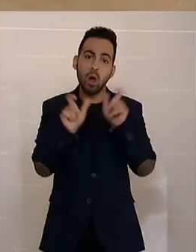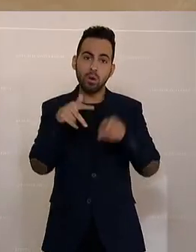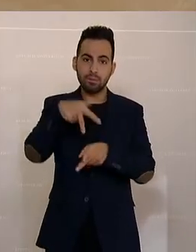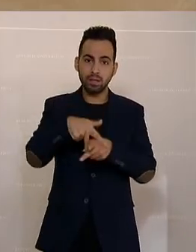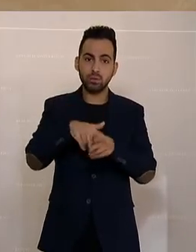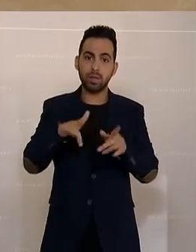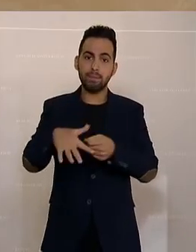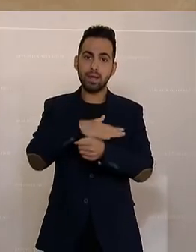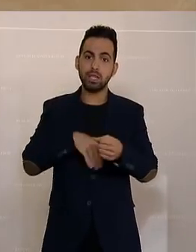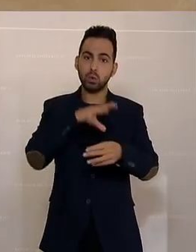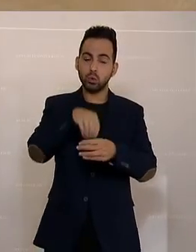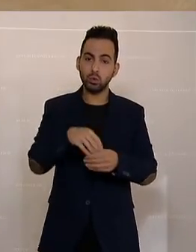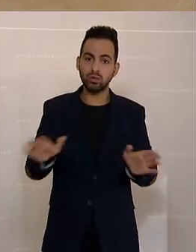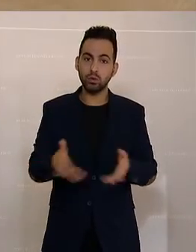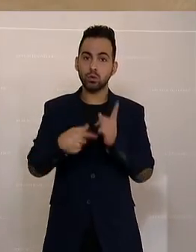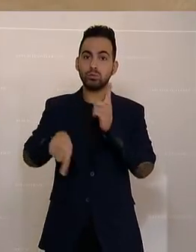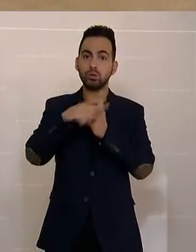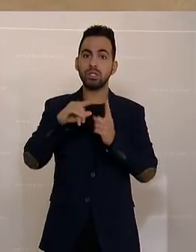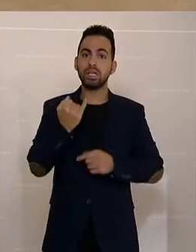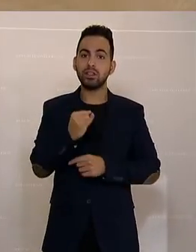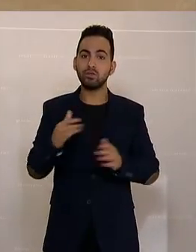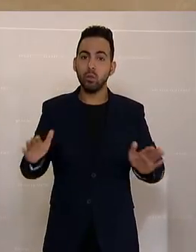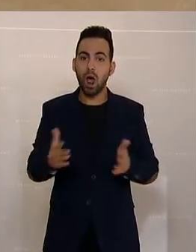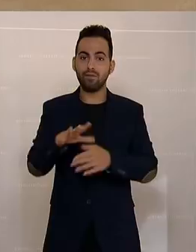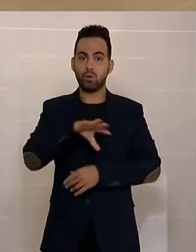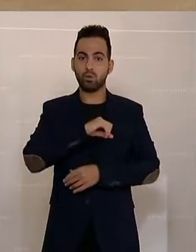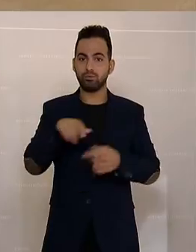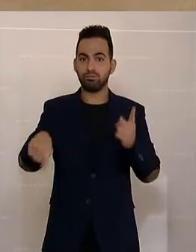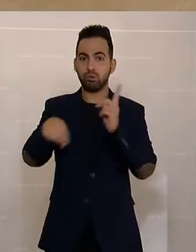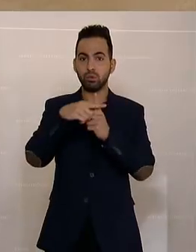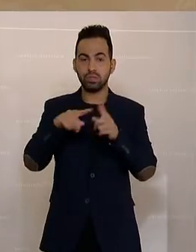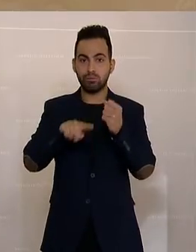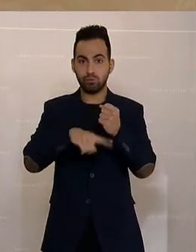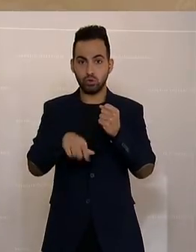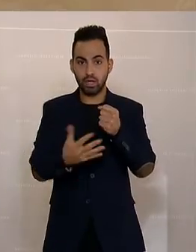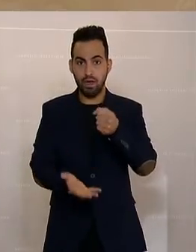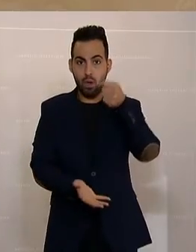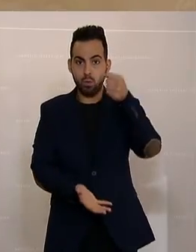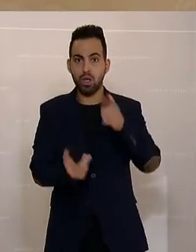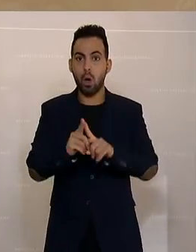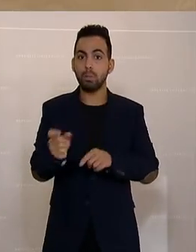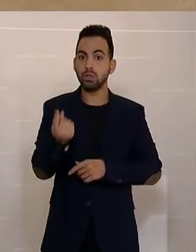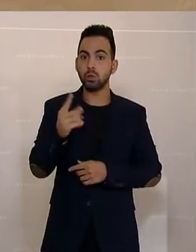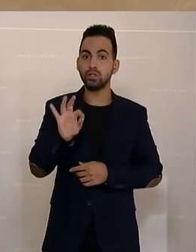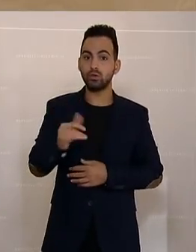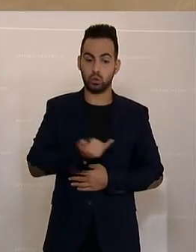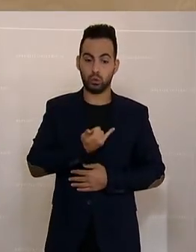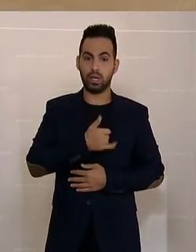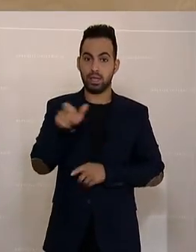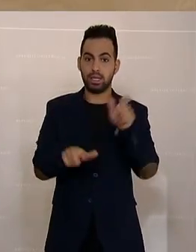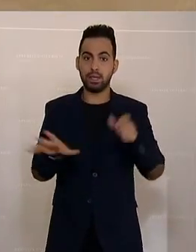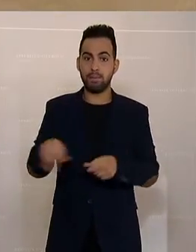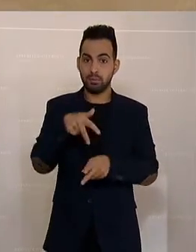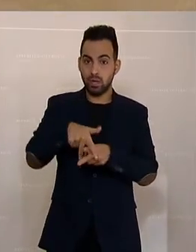den Inklusionsförderung Plus, also Individualförderungen berücksichtigt, Budget wird erhöht. Speziell für Jugendliche mit Behinderungen, ja,